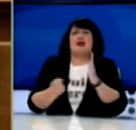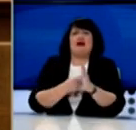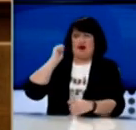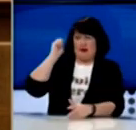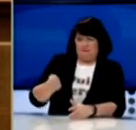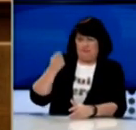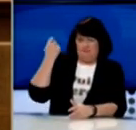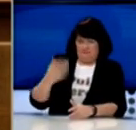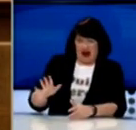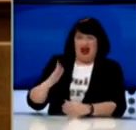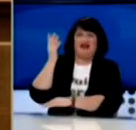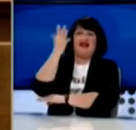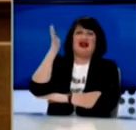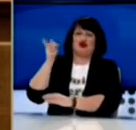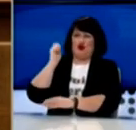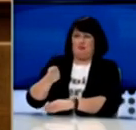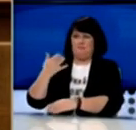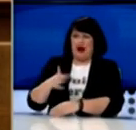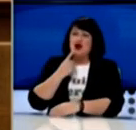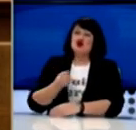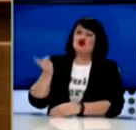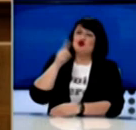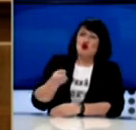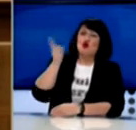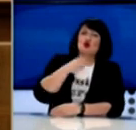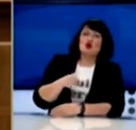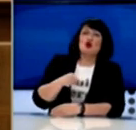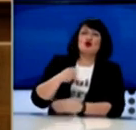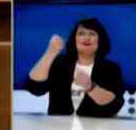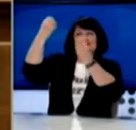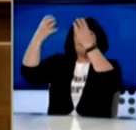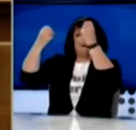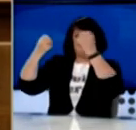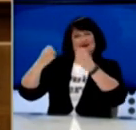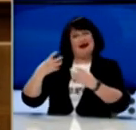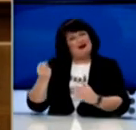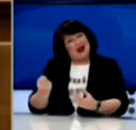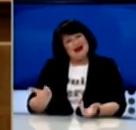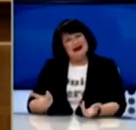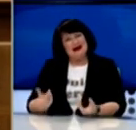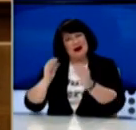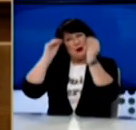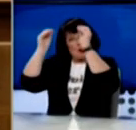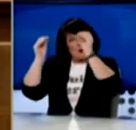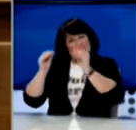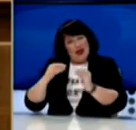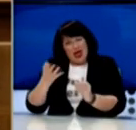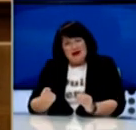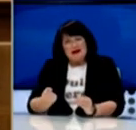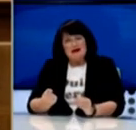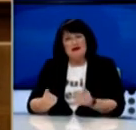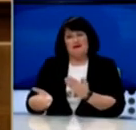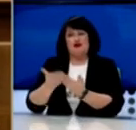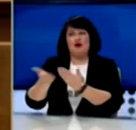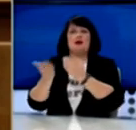φορά ή το δέντρο και του χρόνου θα καρπίσει και τον επόμενο χρόνο. Υπάρχει μέρημνα από την κυβέρνηση για να βοηθηθούν